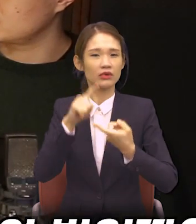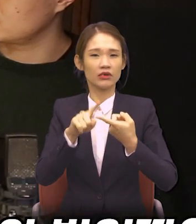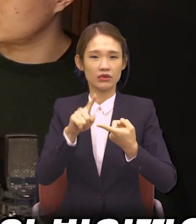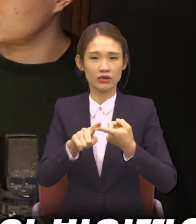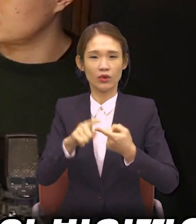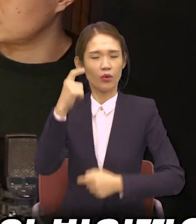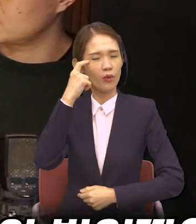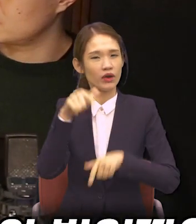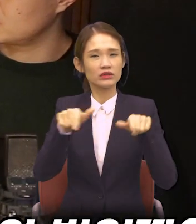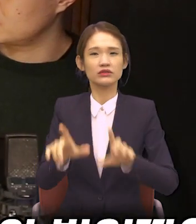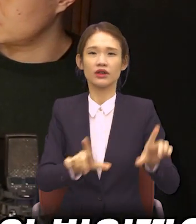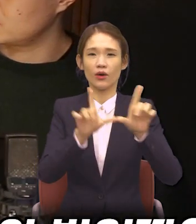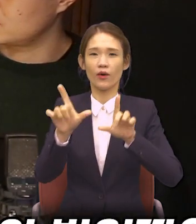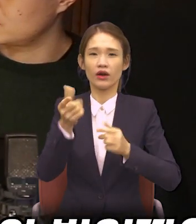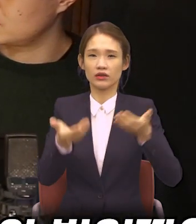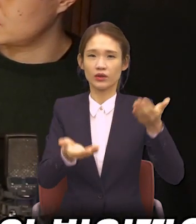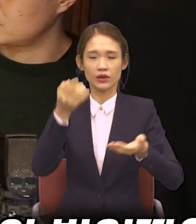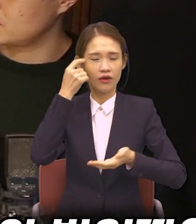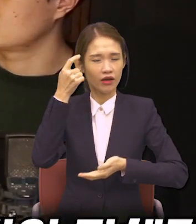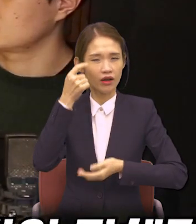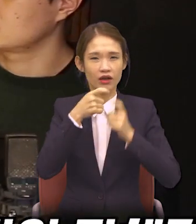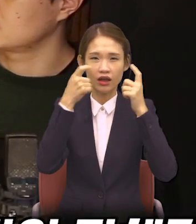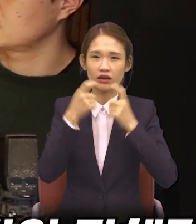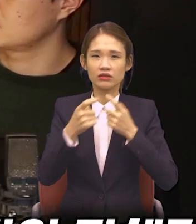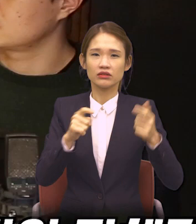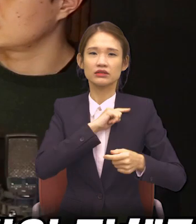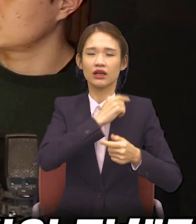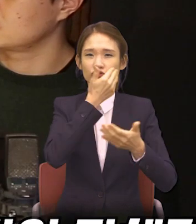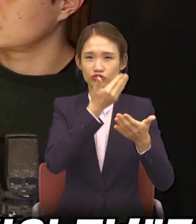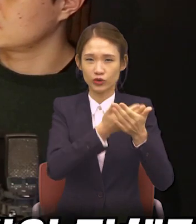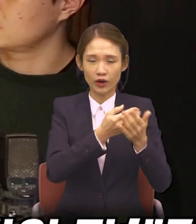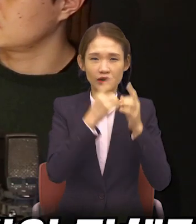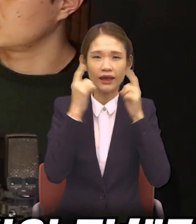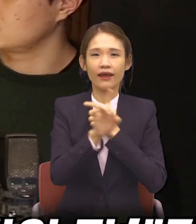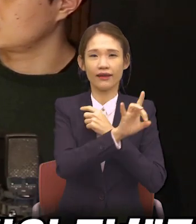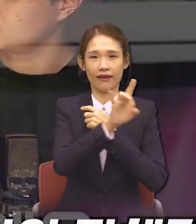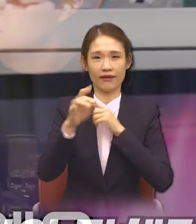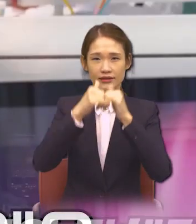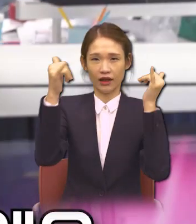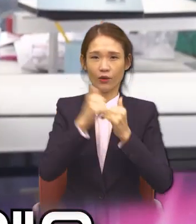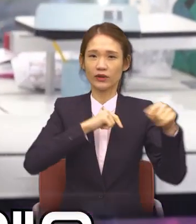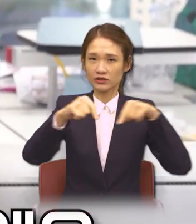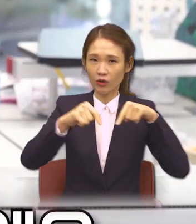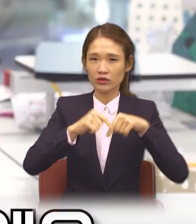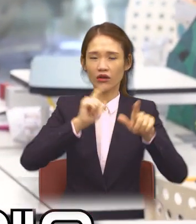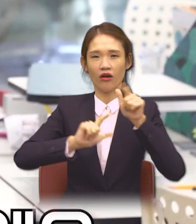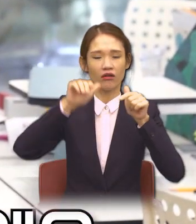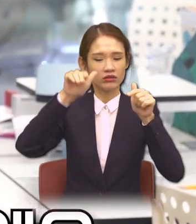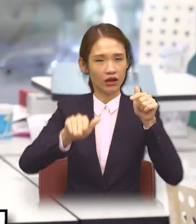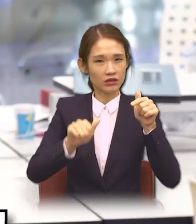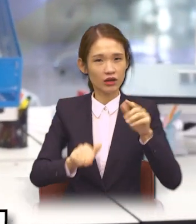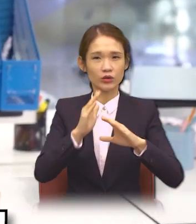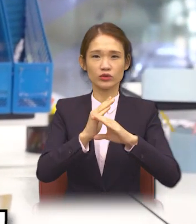이게 왜 이런 일상의 영역에서 개인들이 버릴까? 가장 중요한 건 개개인의 사회적 지위 자체가 점점 낮아지기 시작하는